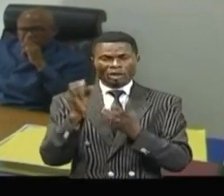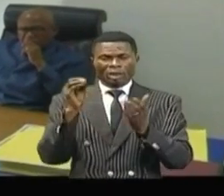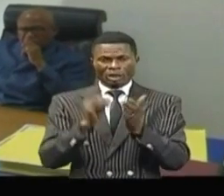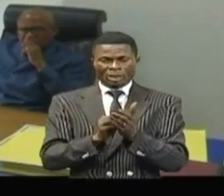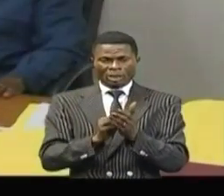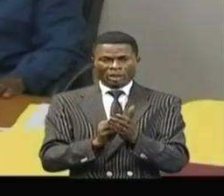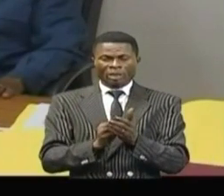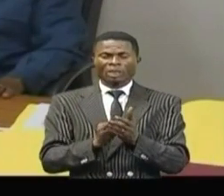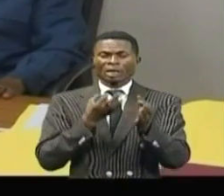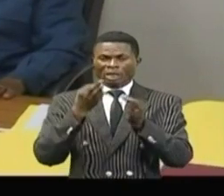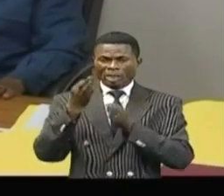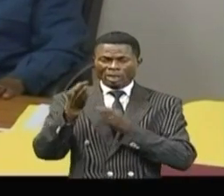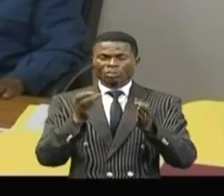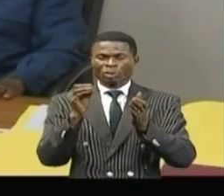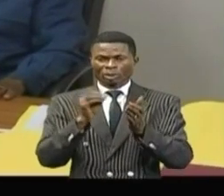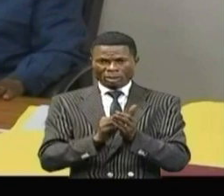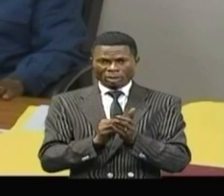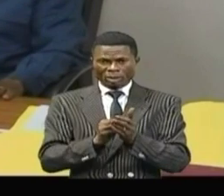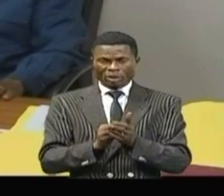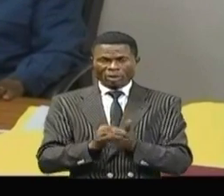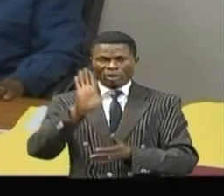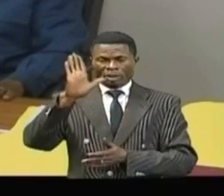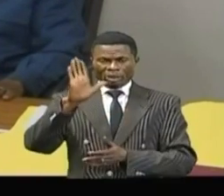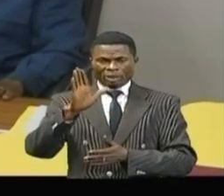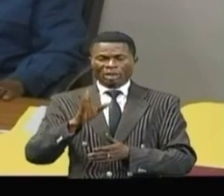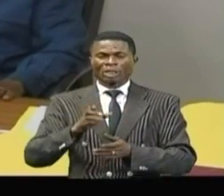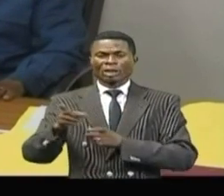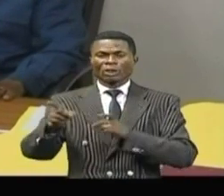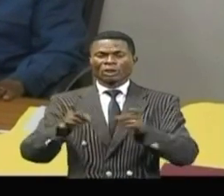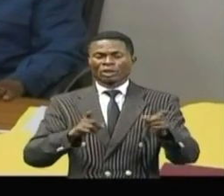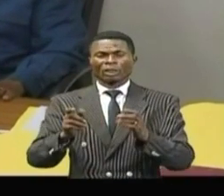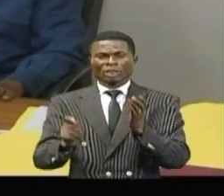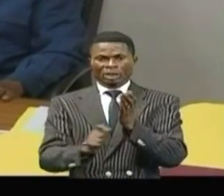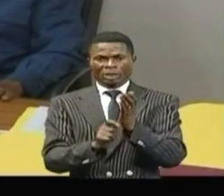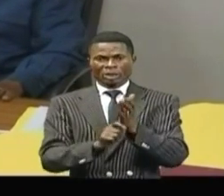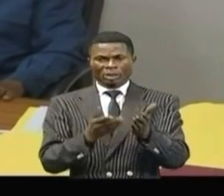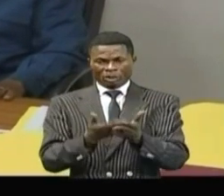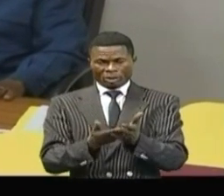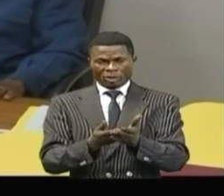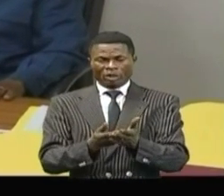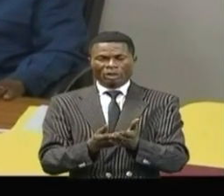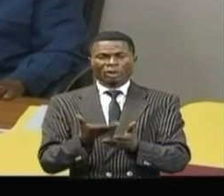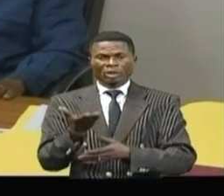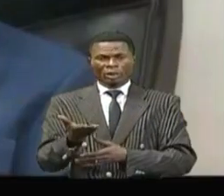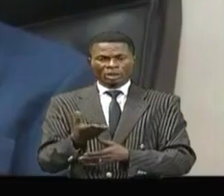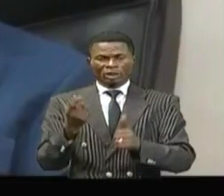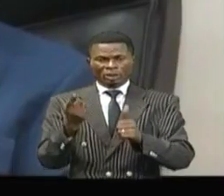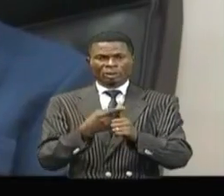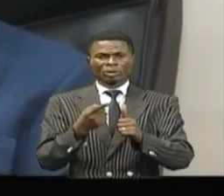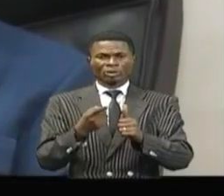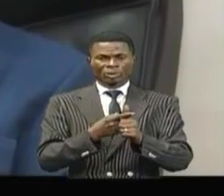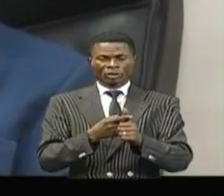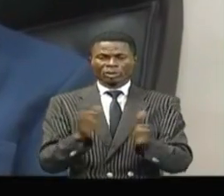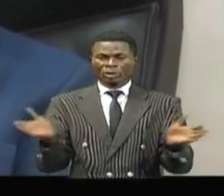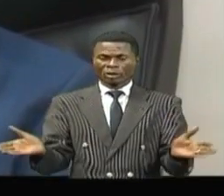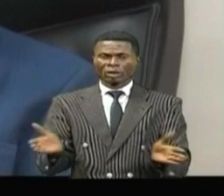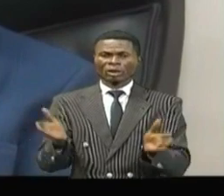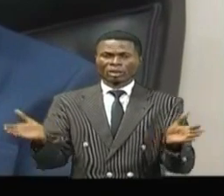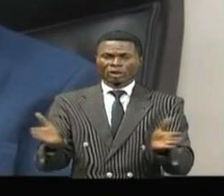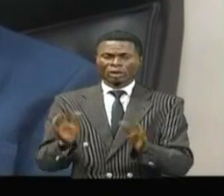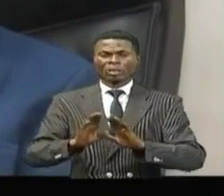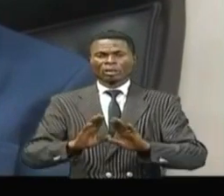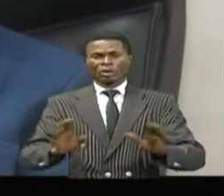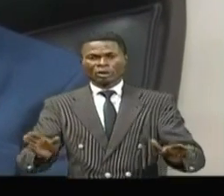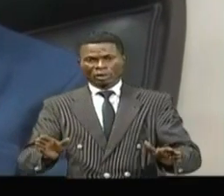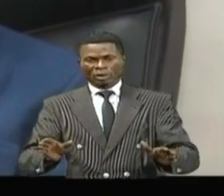a décliné aussi les 5 axes de cette stratégie sectorielle, à savoir le renforcement de